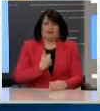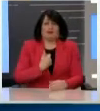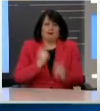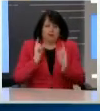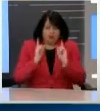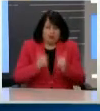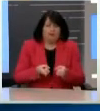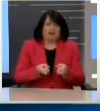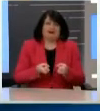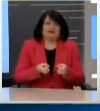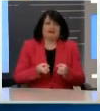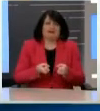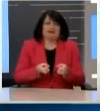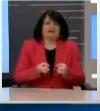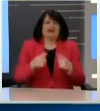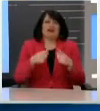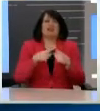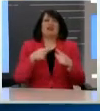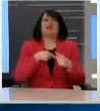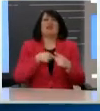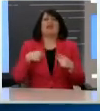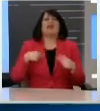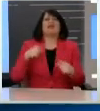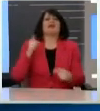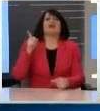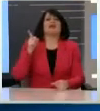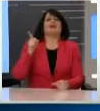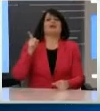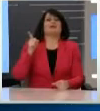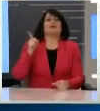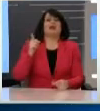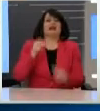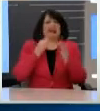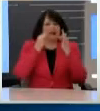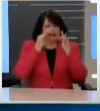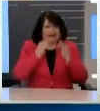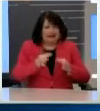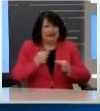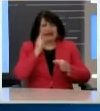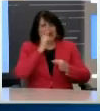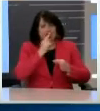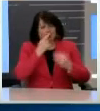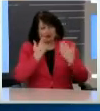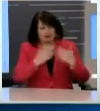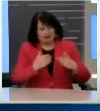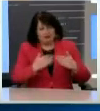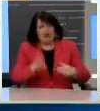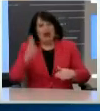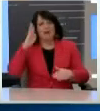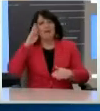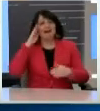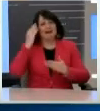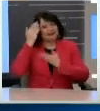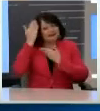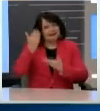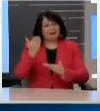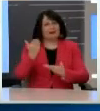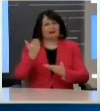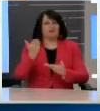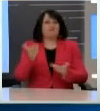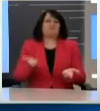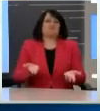απόφαση της διοίκησης εκεί, μετά την Κίνα, μετά τους Ρώσους, να έρθουν και οι Αμερικανοί.